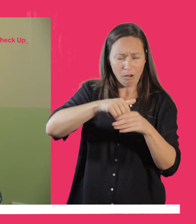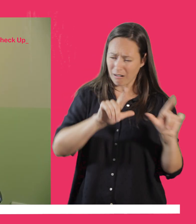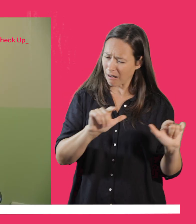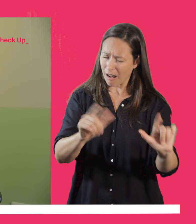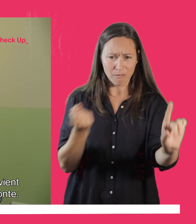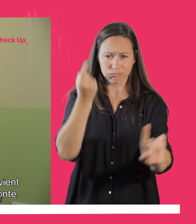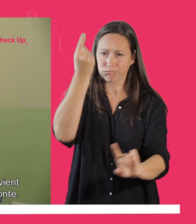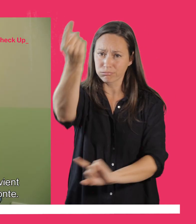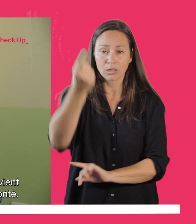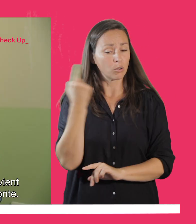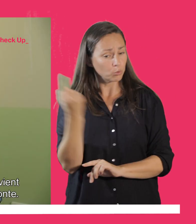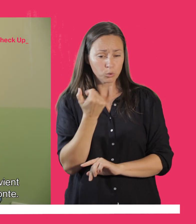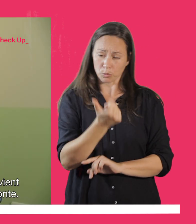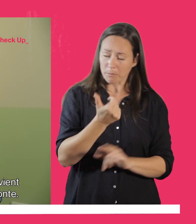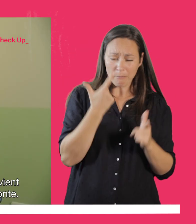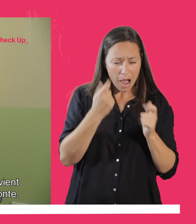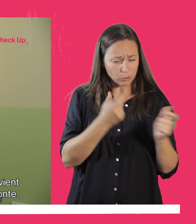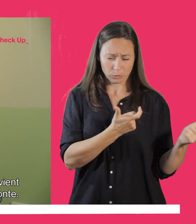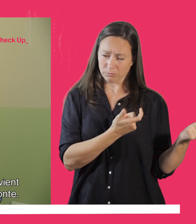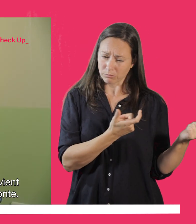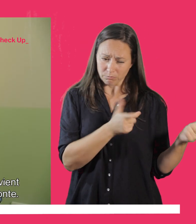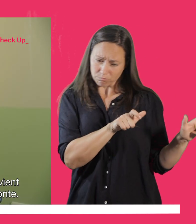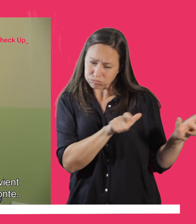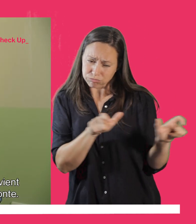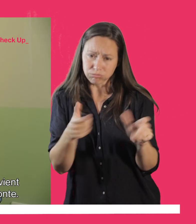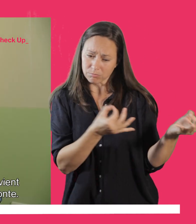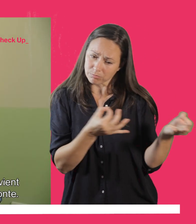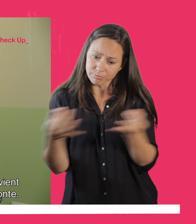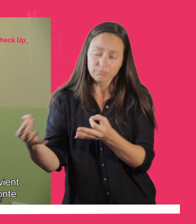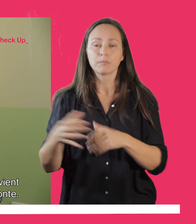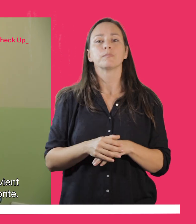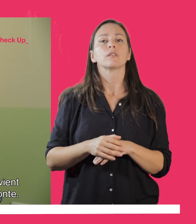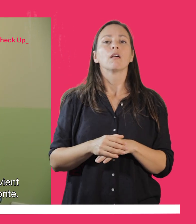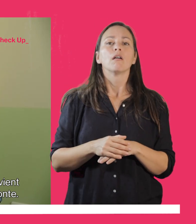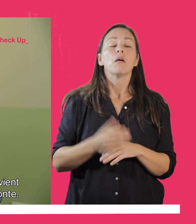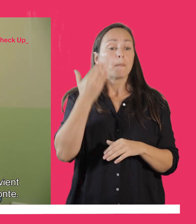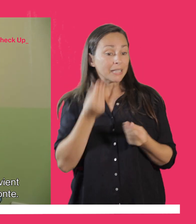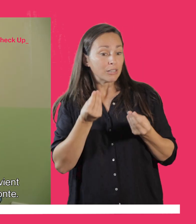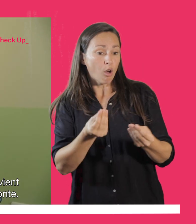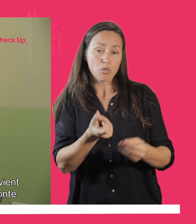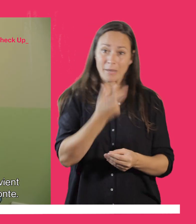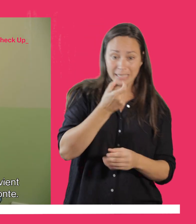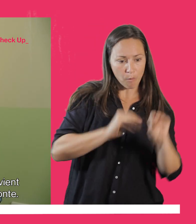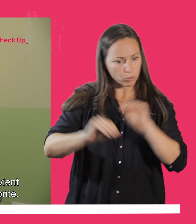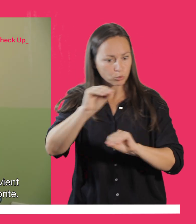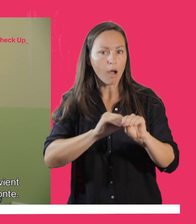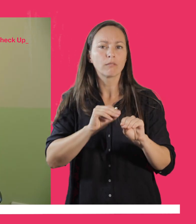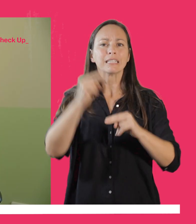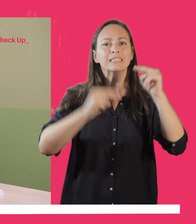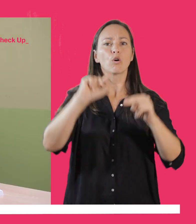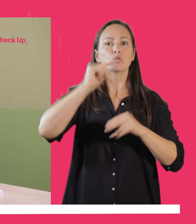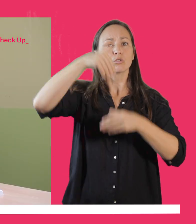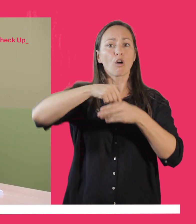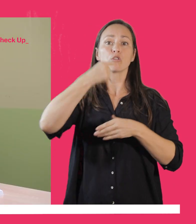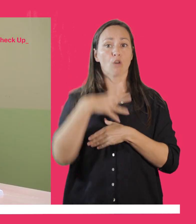reste contrôlée. De même, quand on vous met un traitement, la glycémie redevient dans les normes. Vous arrêtez le traitement, la glycémie remonte.